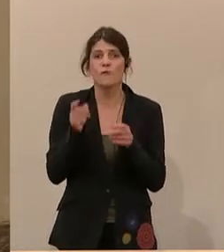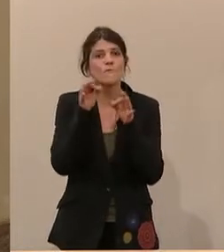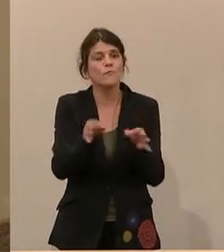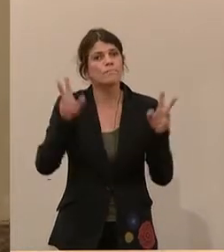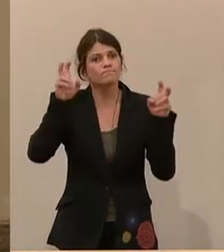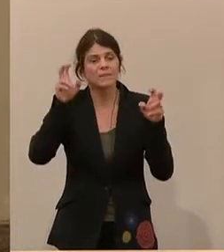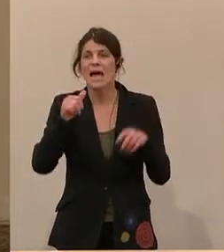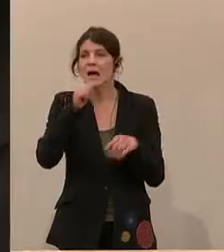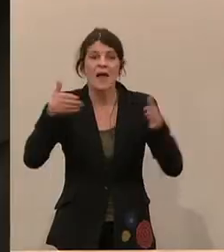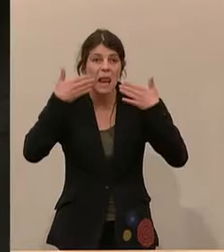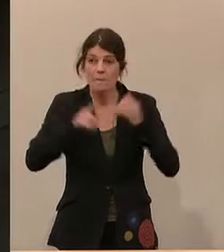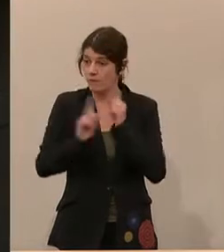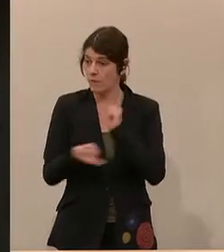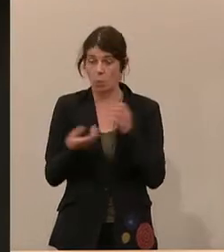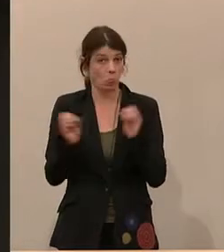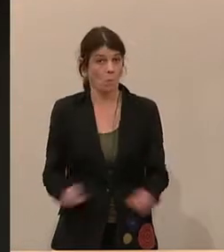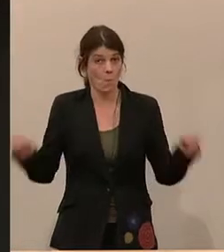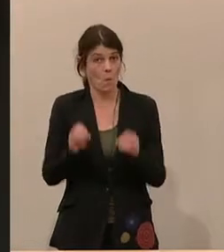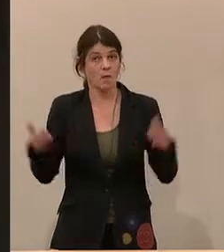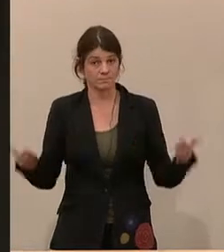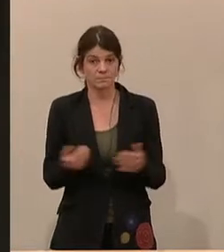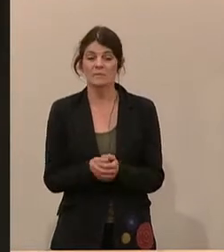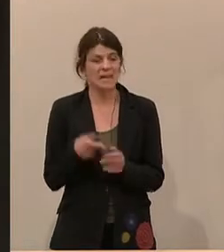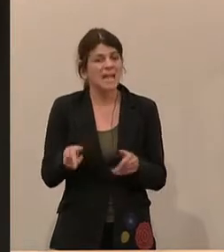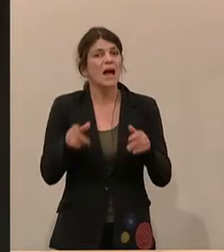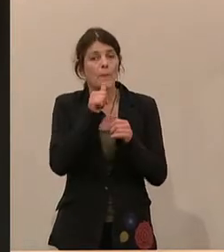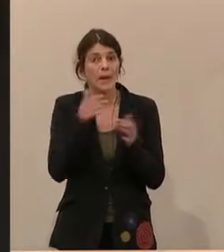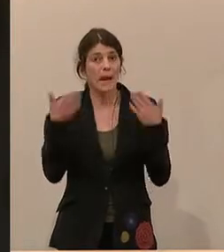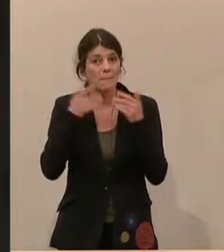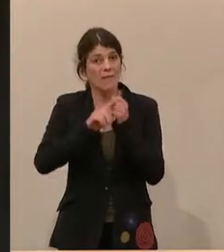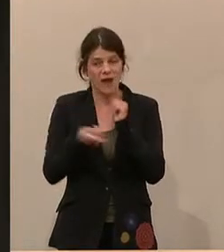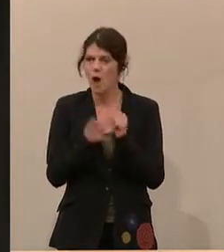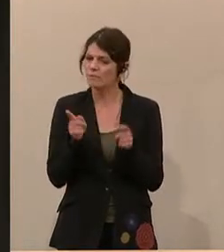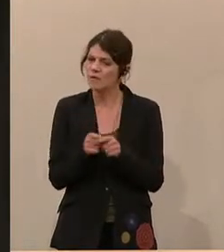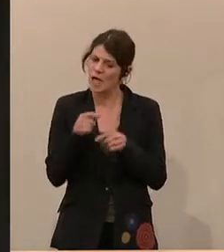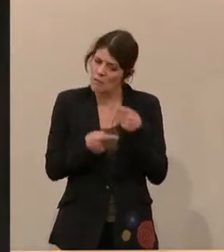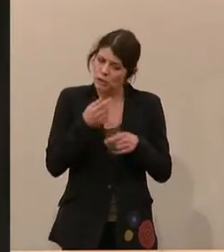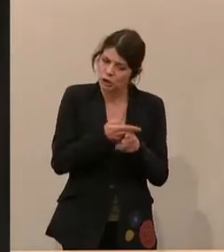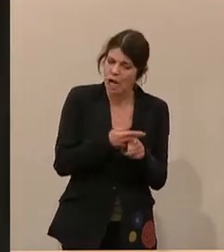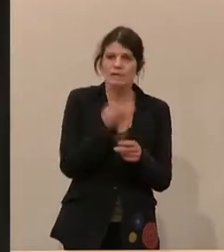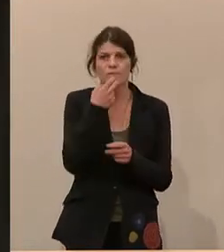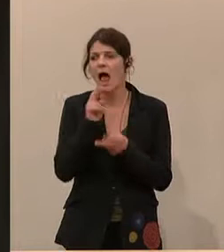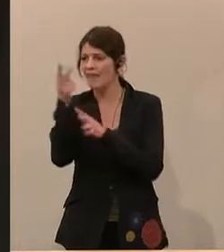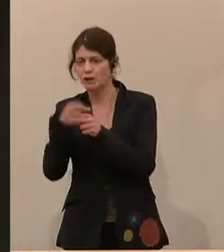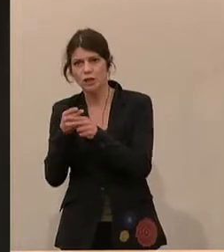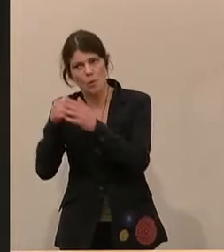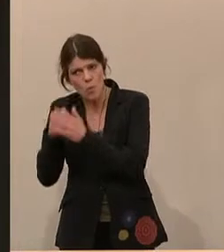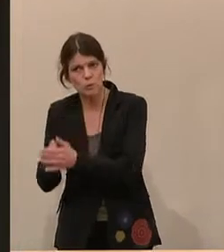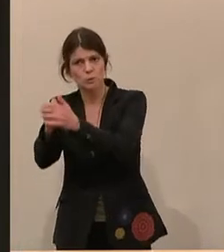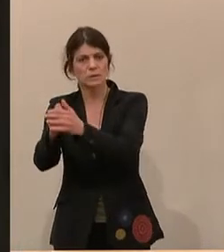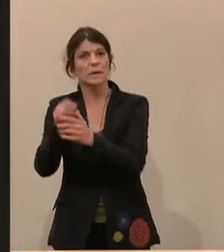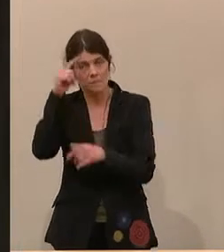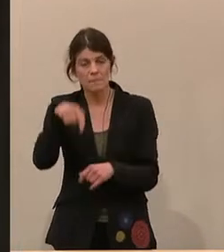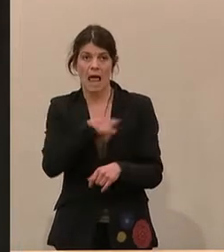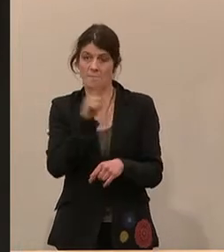für den sogenannten Green Climate Fund, also wo entwickelte Staaten anderen Staaten eine zusätzliche Unterstützung gewähren, um im eigenen